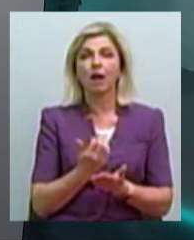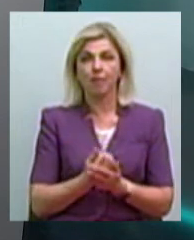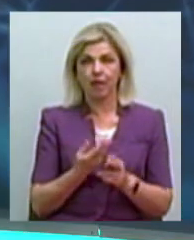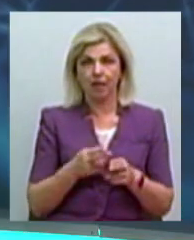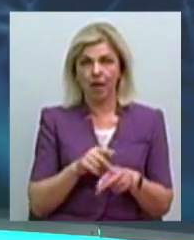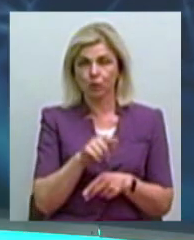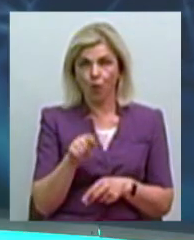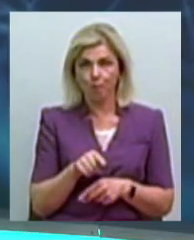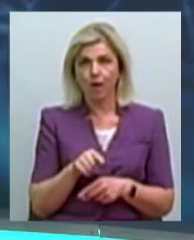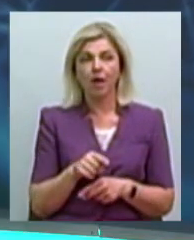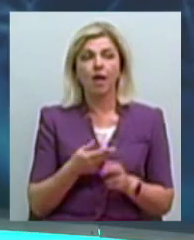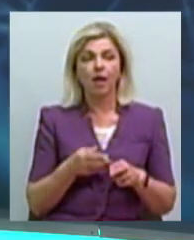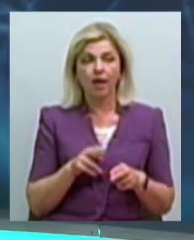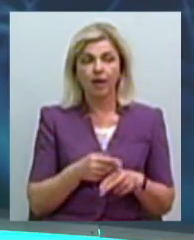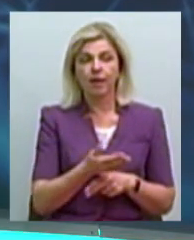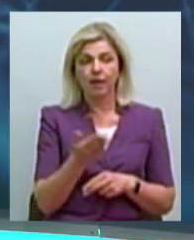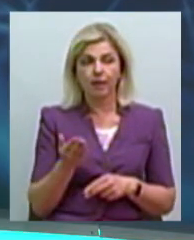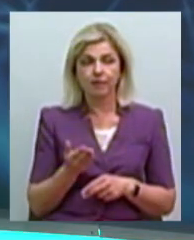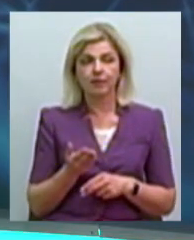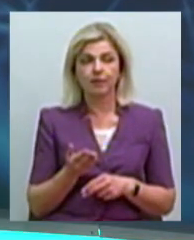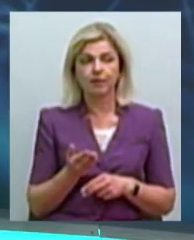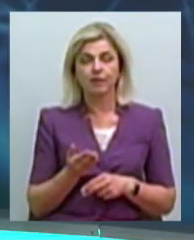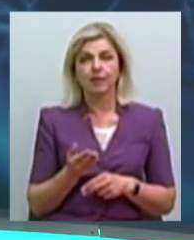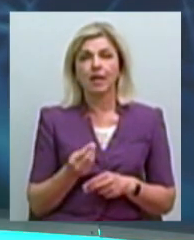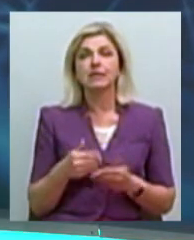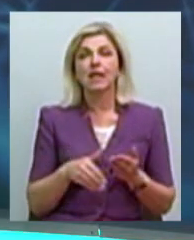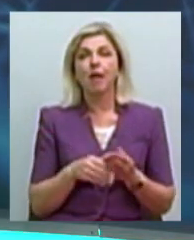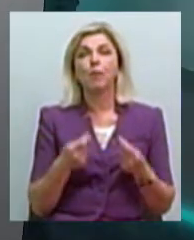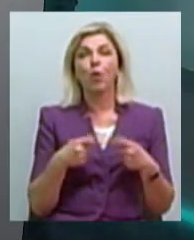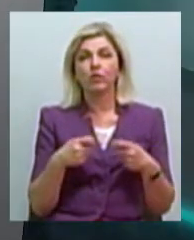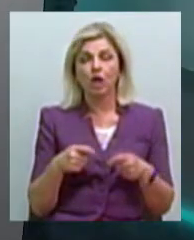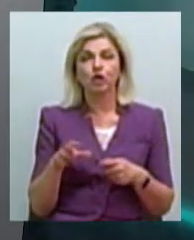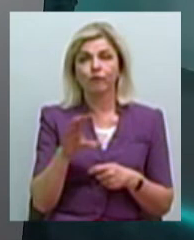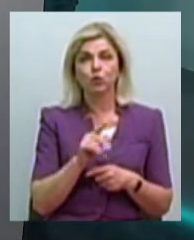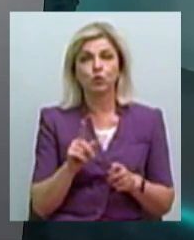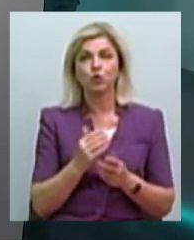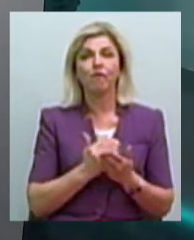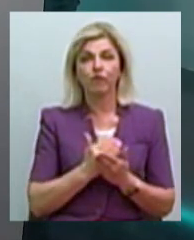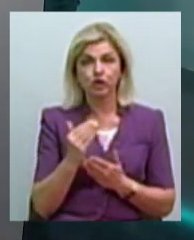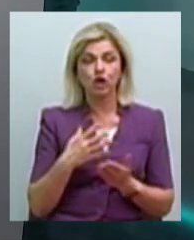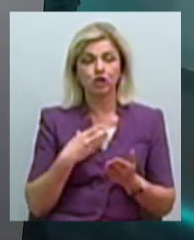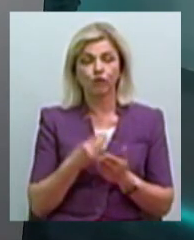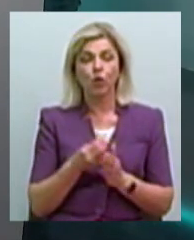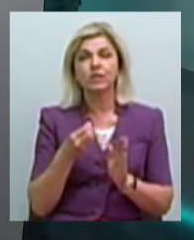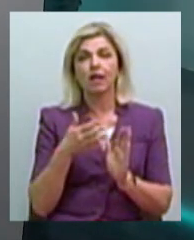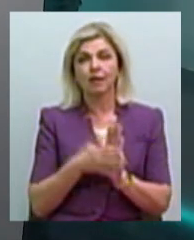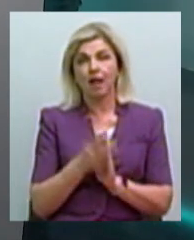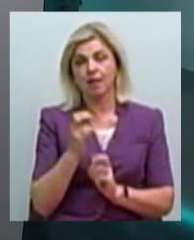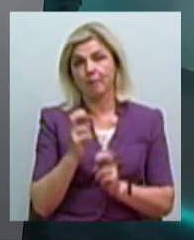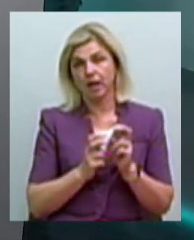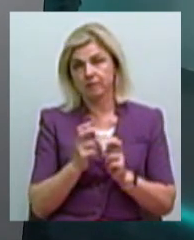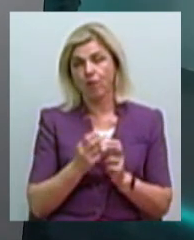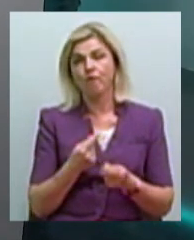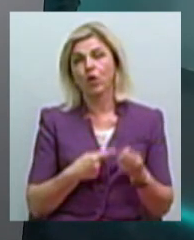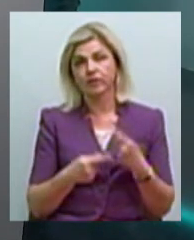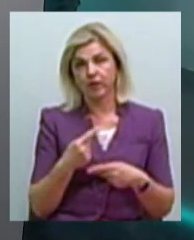есть все-таки эти, ну, скажем, средства от продажи, все, что свыше средств, затраченных на производство,